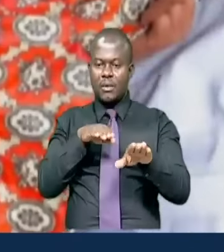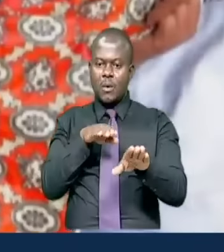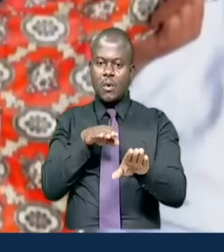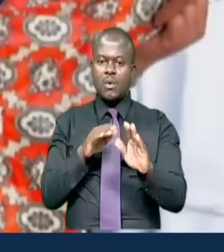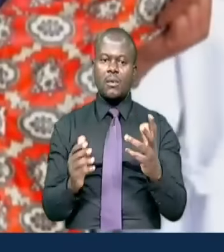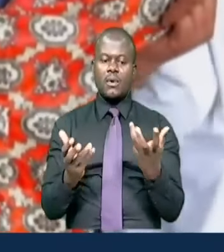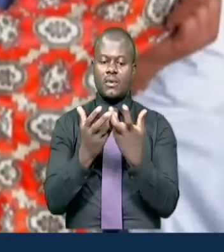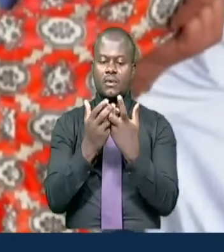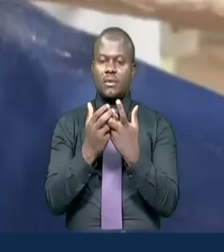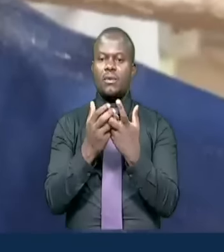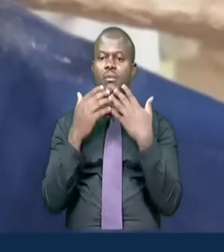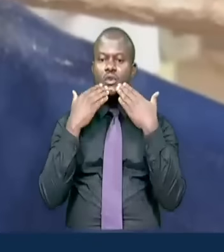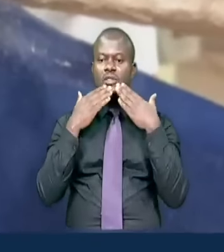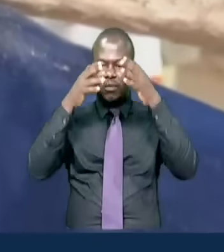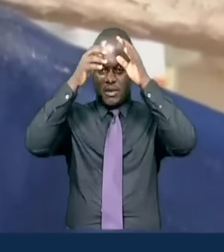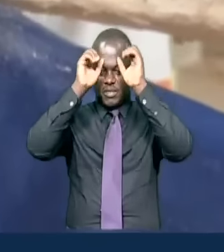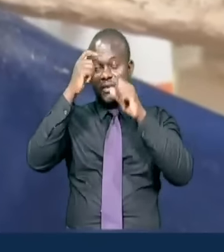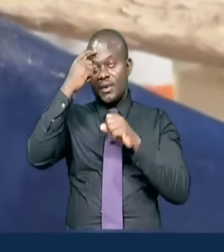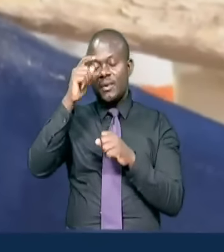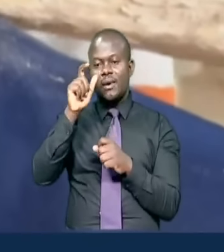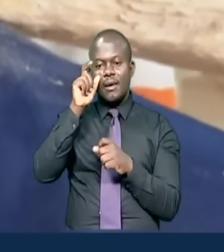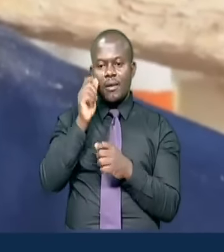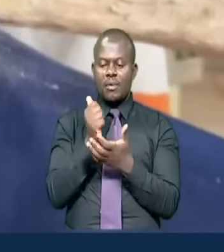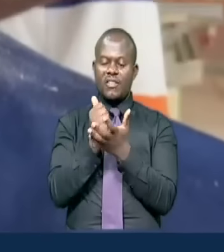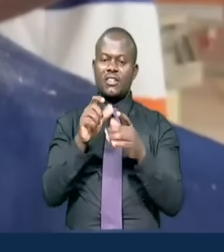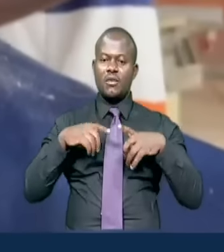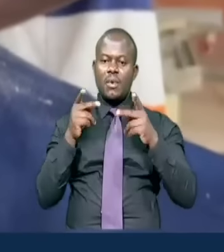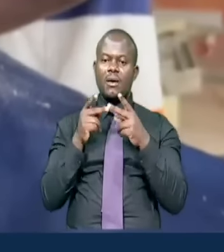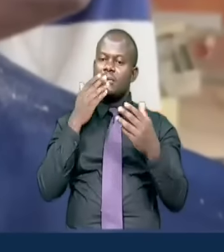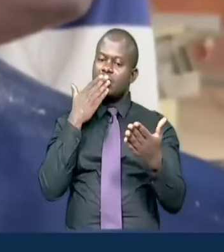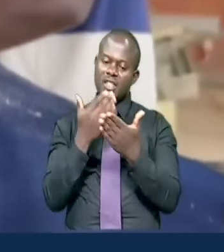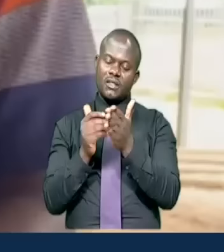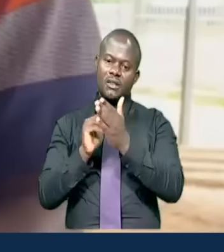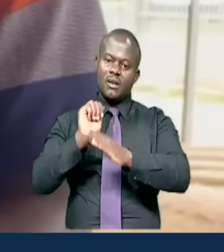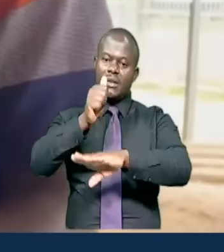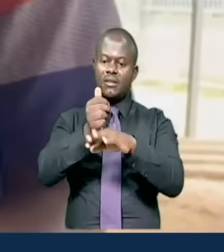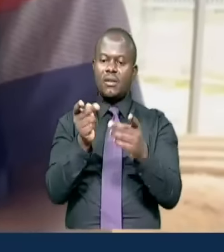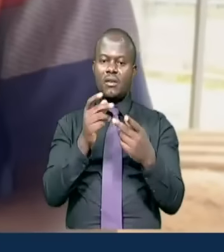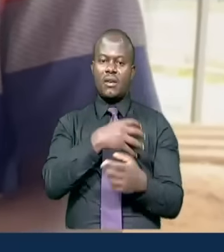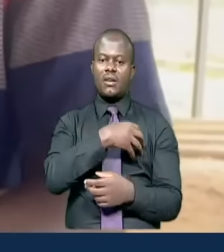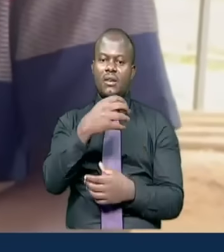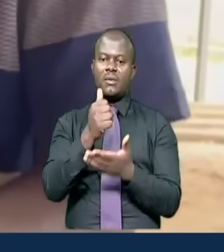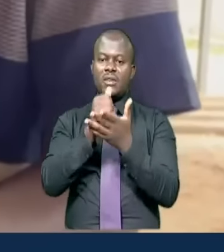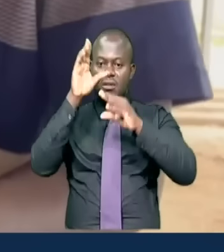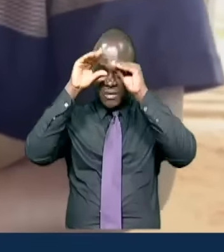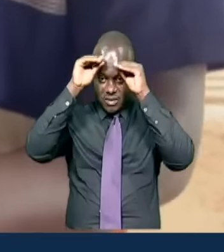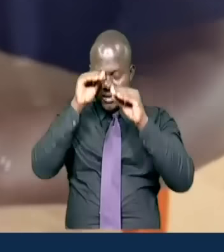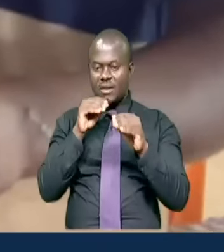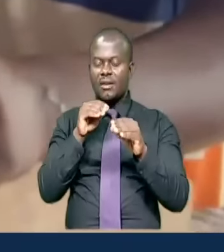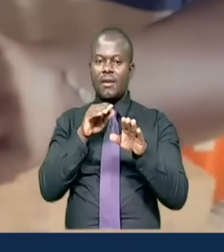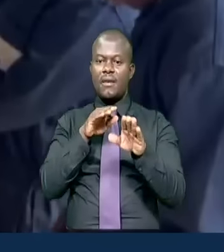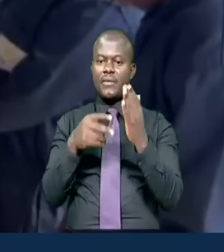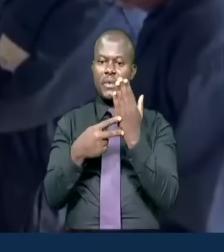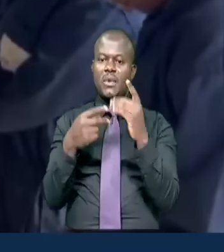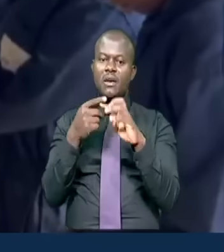bahuriza ku gushimira Perezida wa Repubulika y'u Rwanda Paul Kagame wabatuje heza ndetse akabashyiriraho n'agakiriro kari kubafasha kwiga imyuga ndetse bamwe